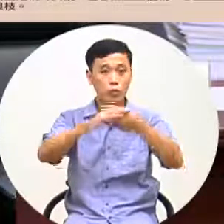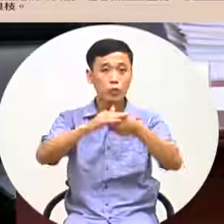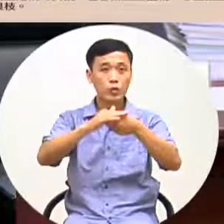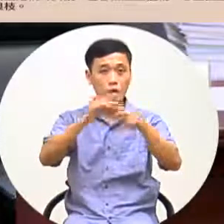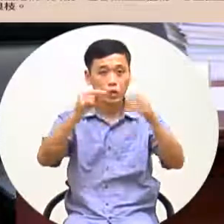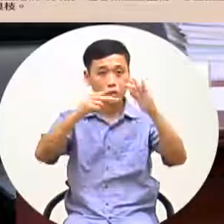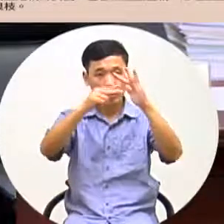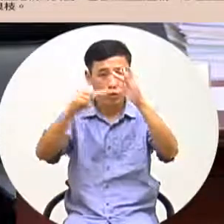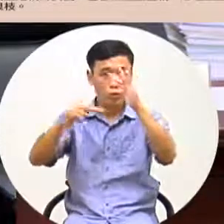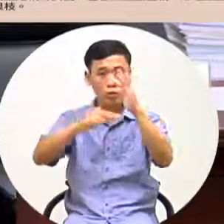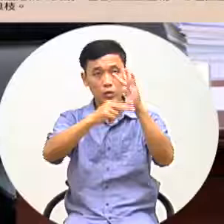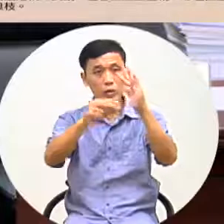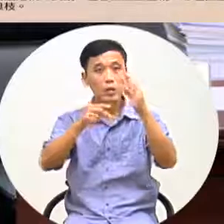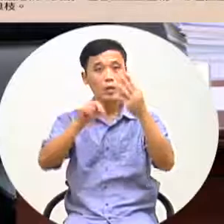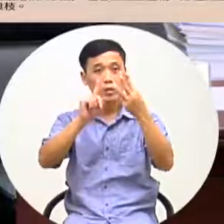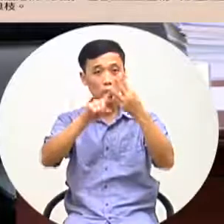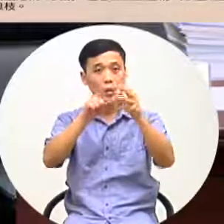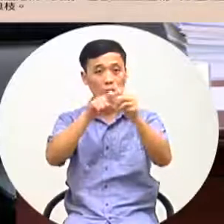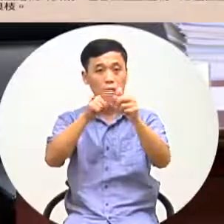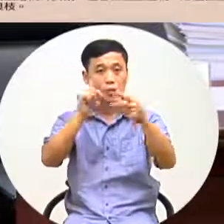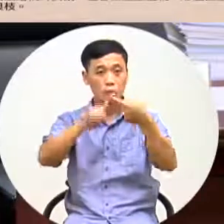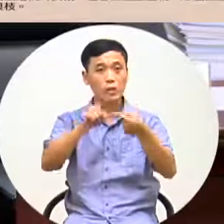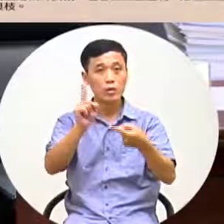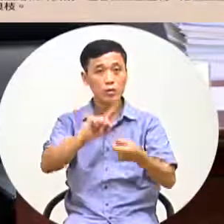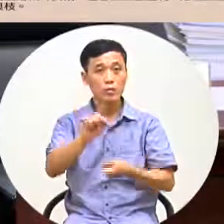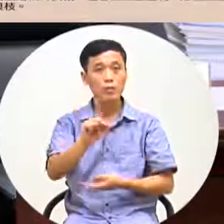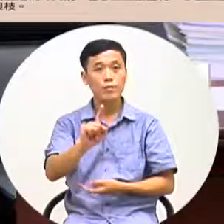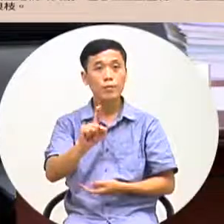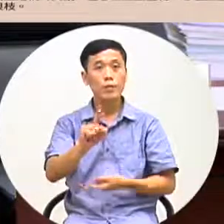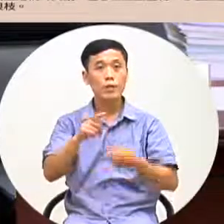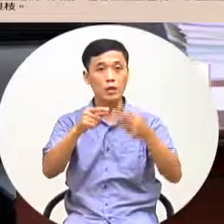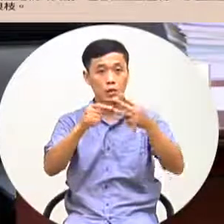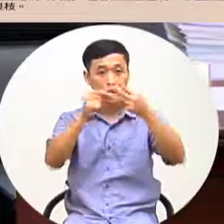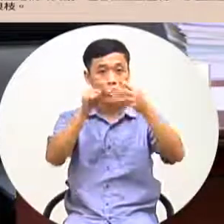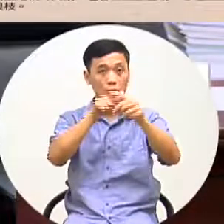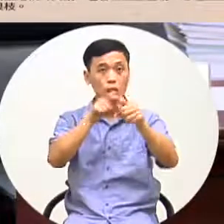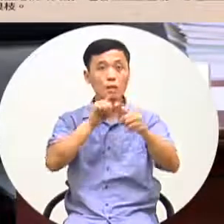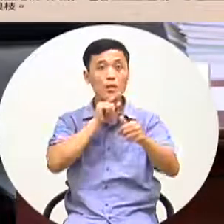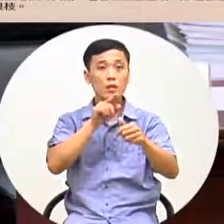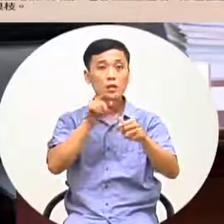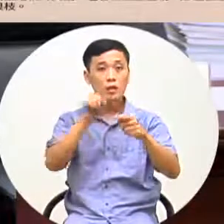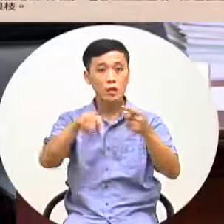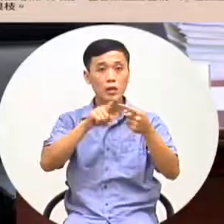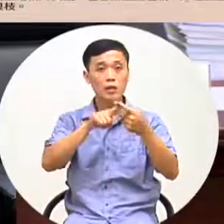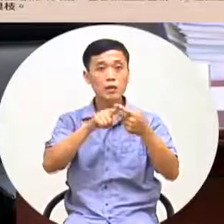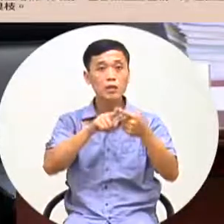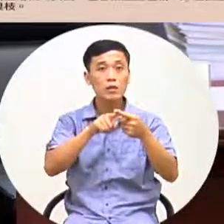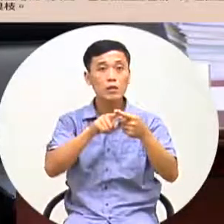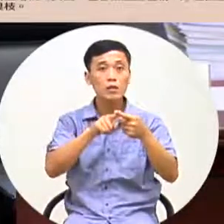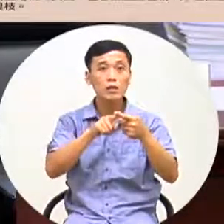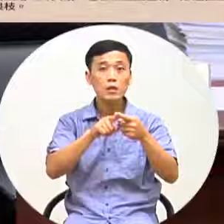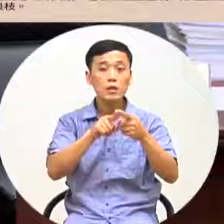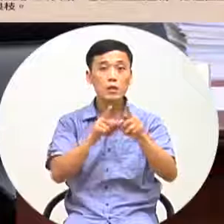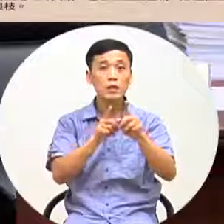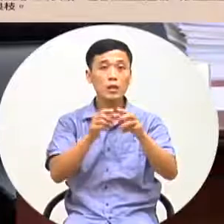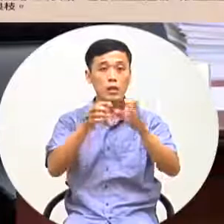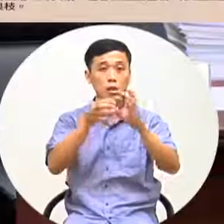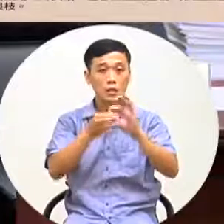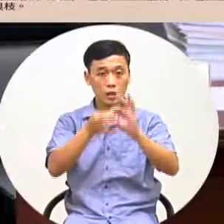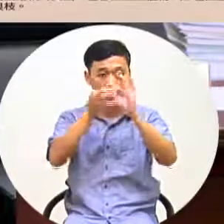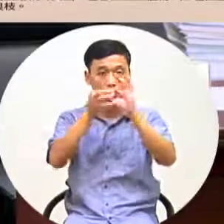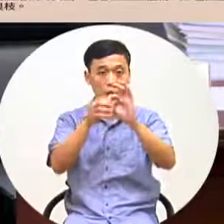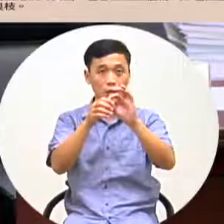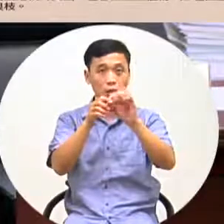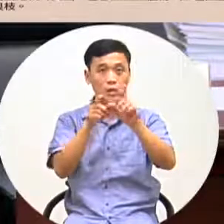答案应该是什么啊？第三题答案应该是阴生枝啊。好，所以这个其实已经从里